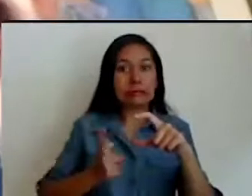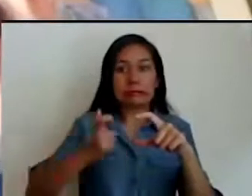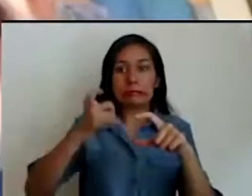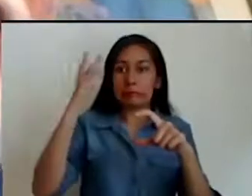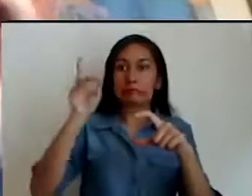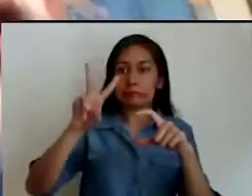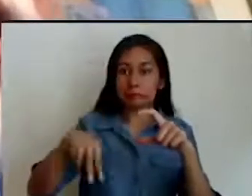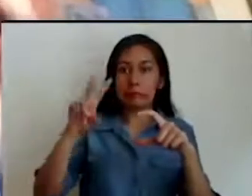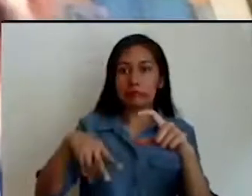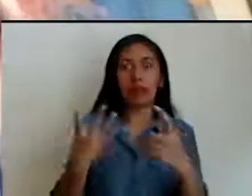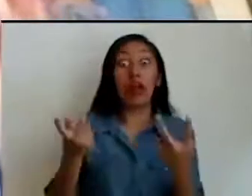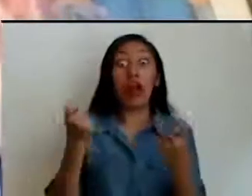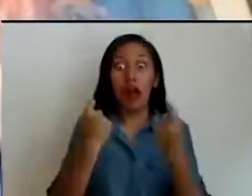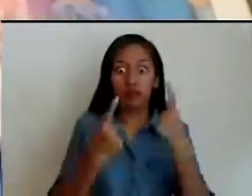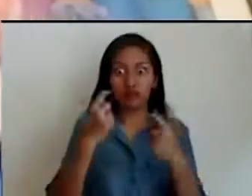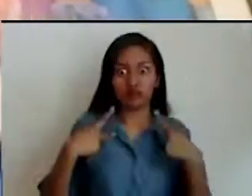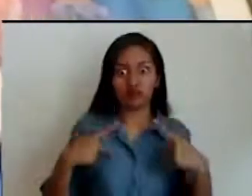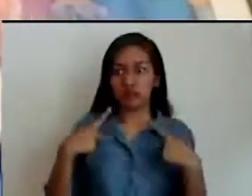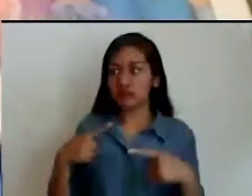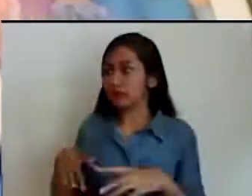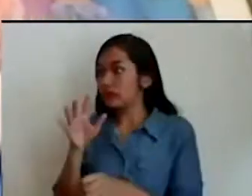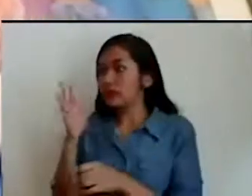Para coleccionistas son objetos preciosos.